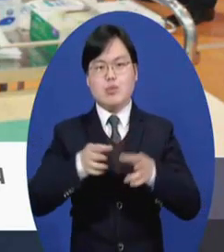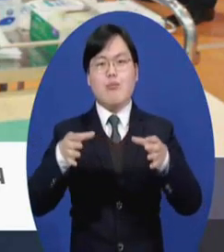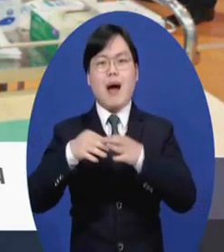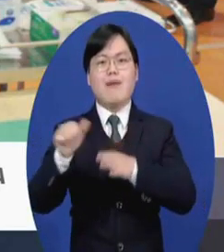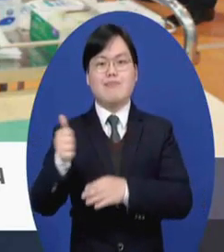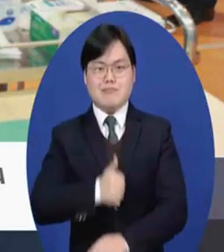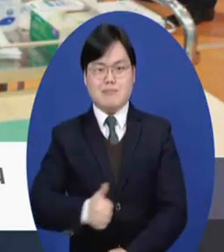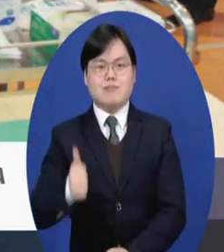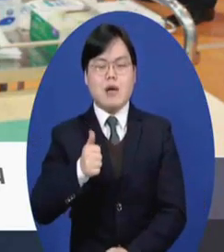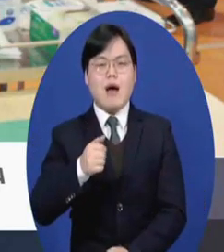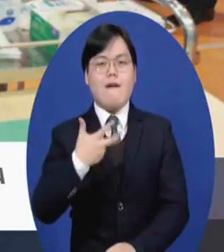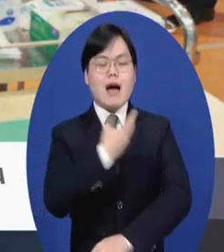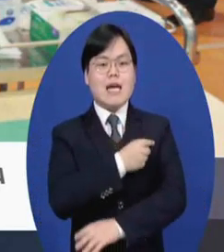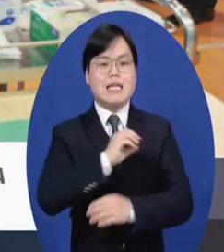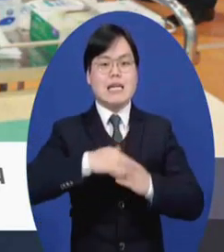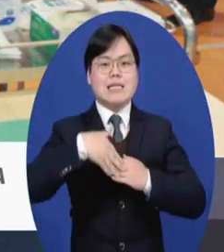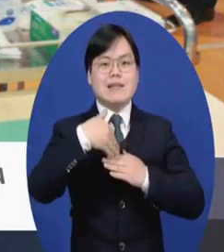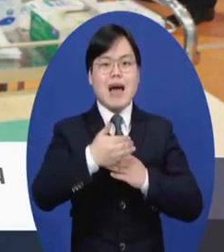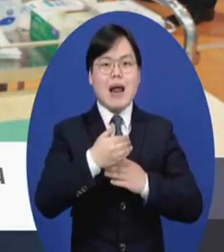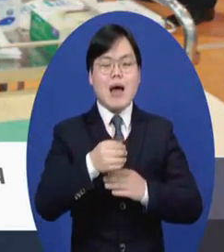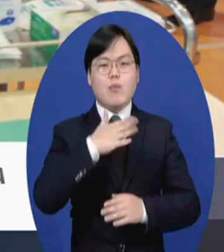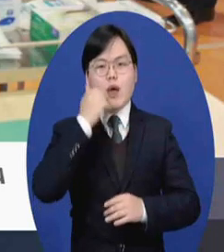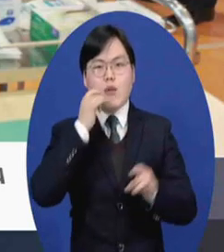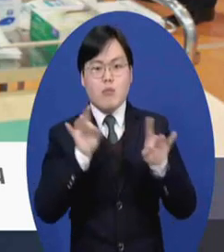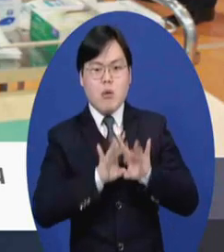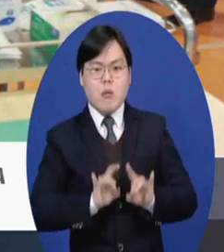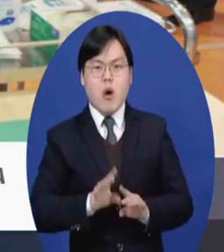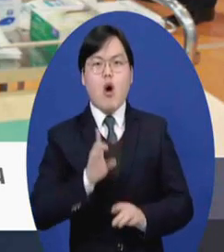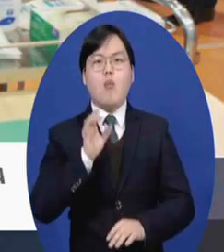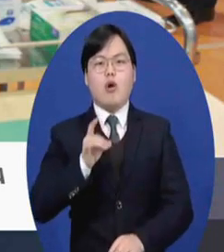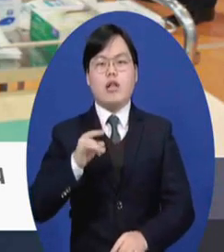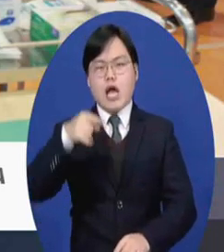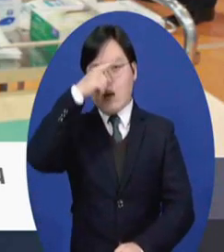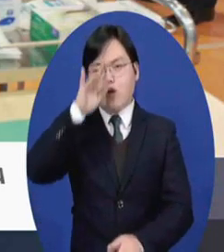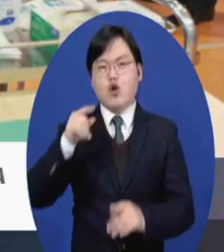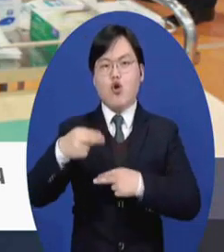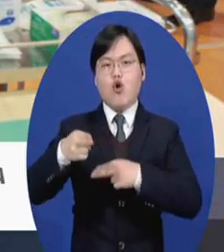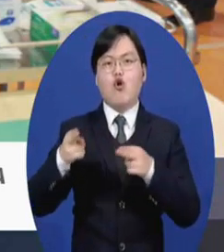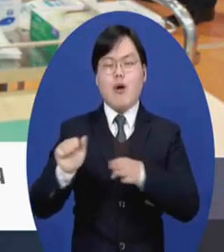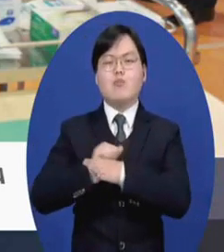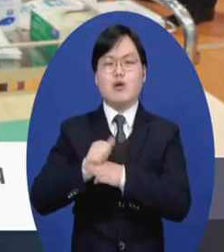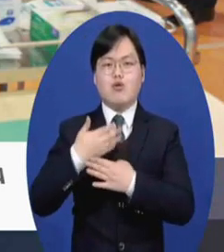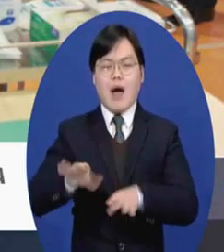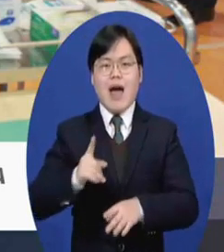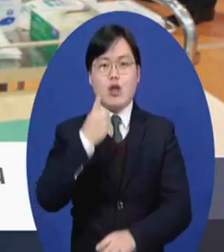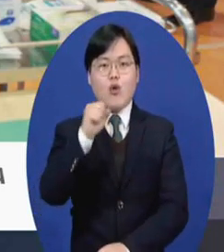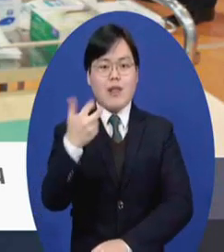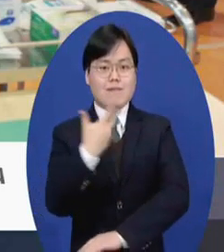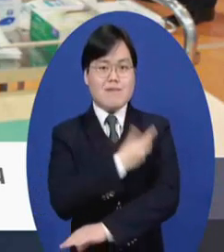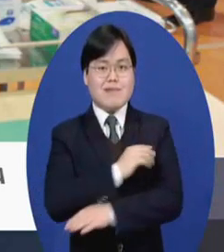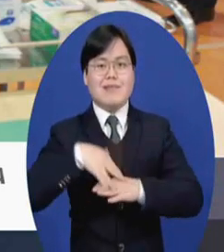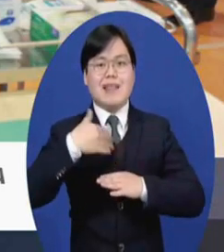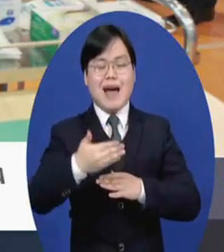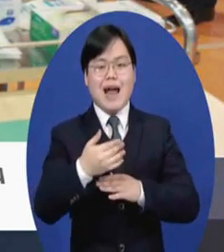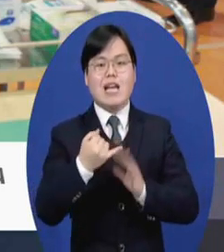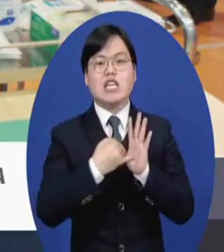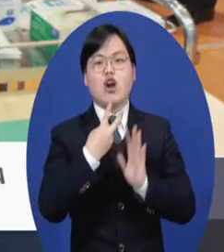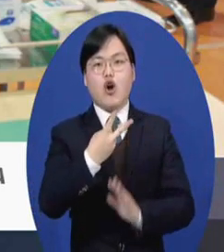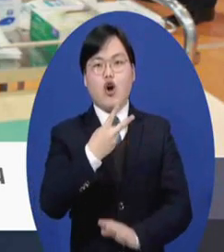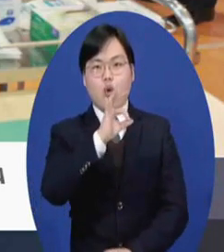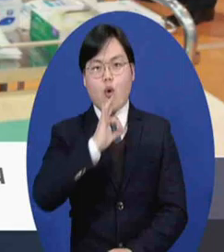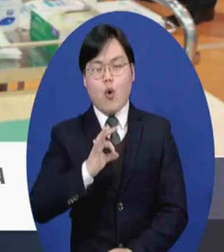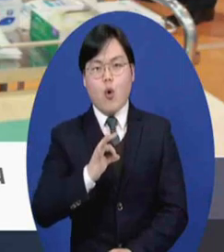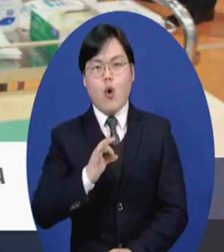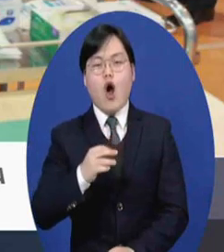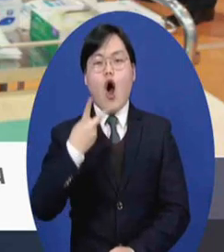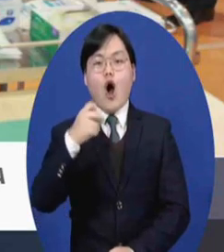бэлэн, вакцин хийлгэсэн иргэнд сөрөг нөлөө илрүүл эмчилгээ явуулах өрөө бэлджээ. Вакцины эхний тунг хийлгэсний дараа 62, хоёр дахь тунгийн